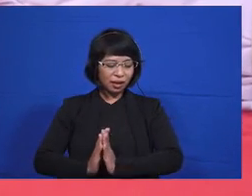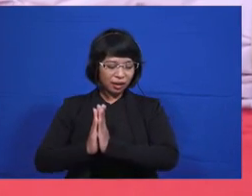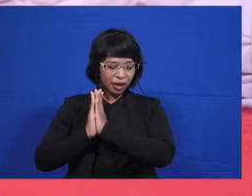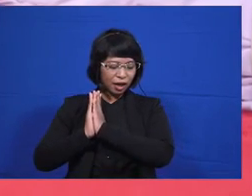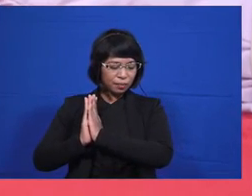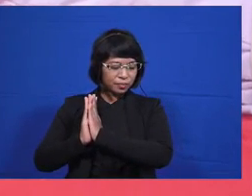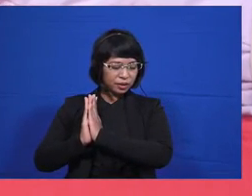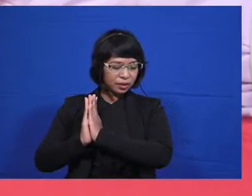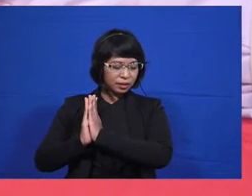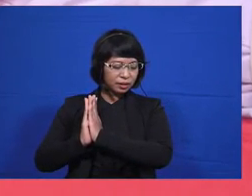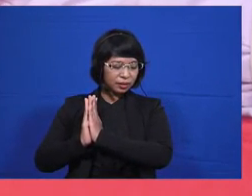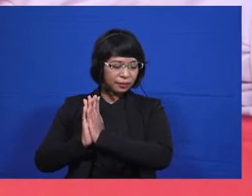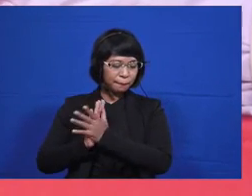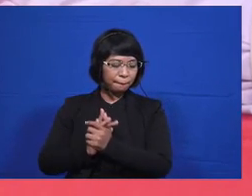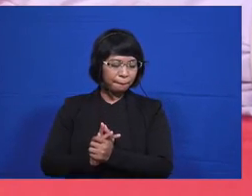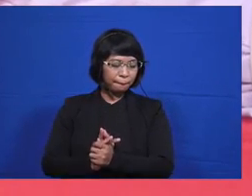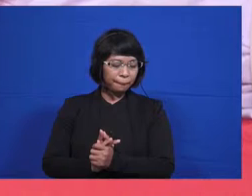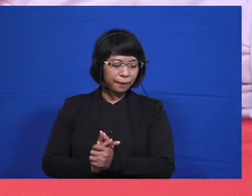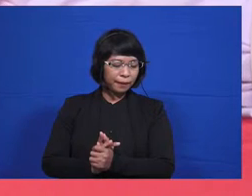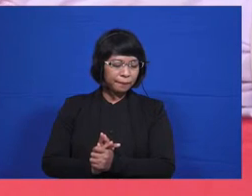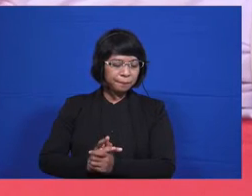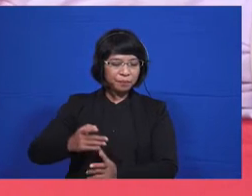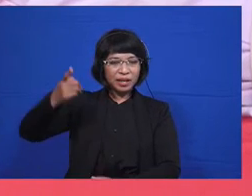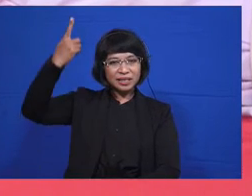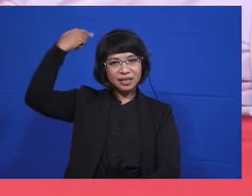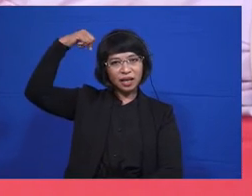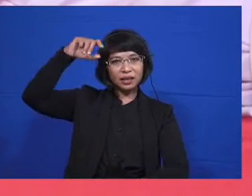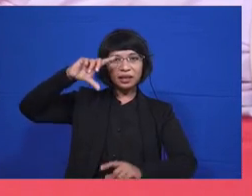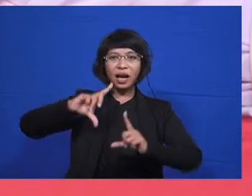doakanlah kami. Santa